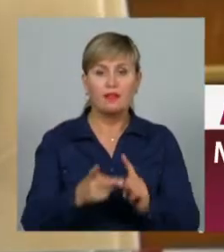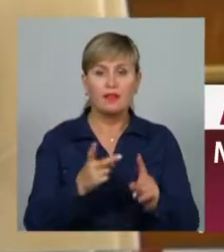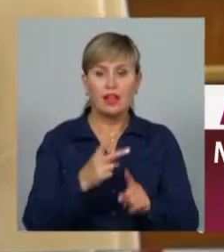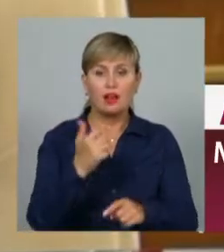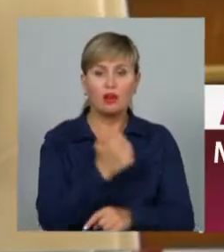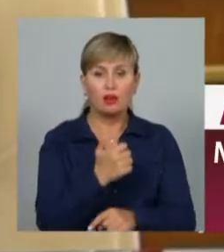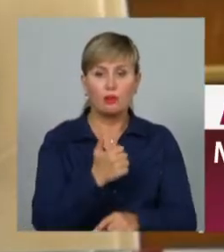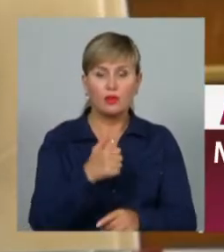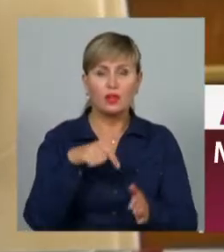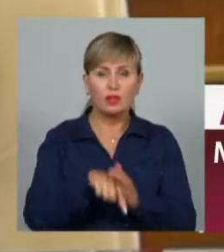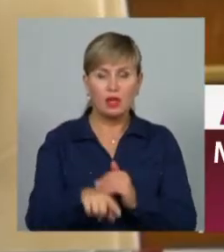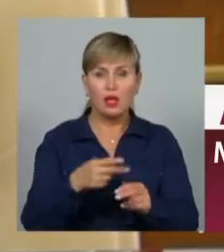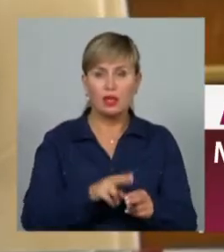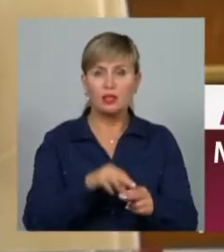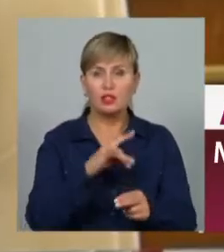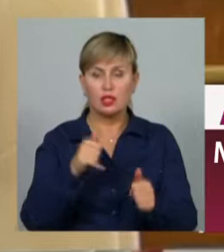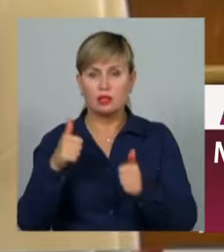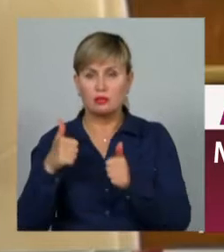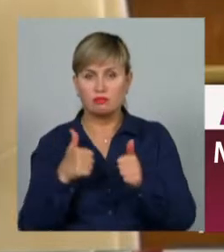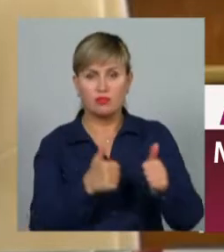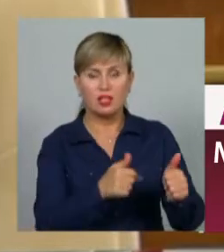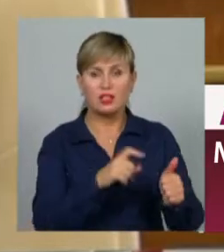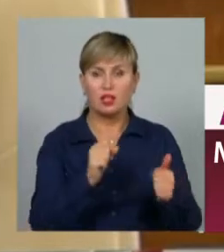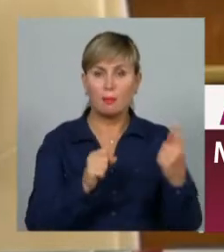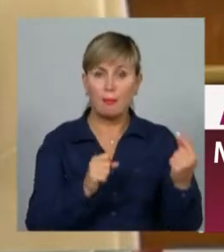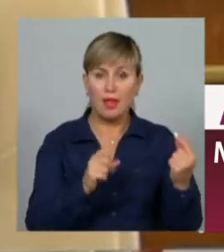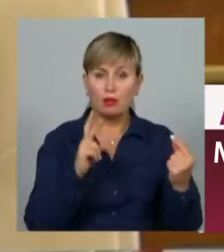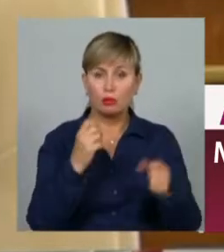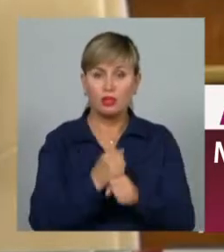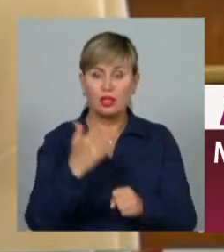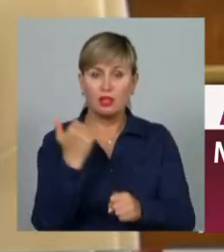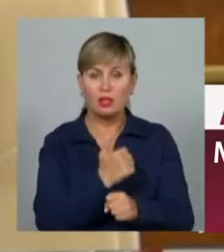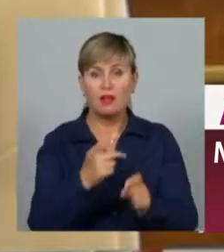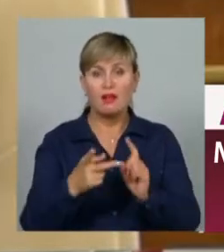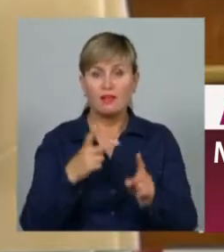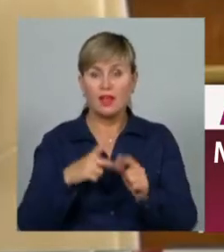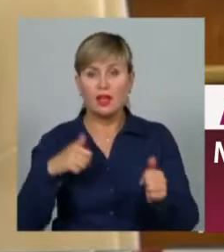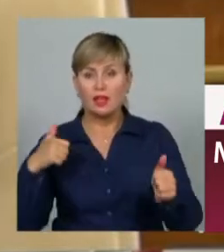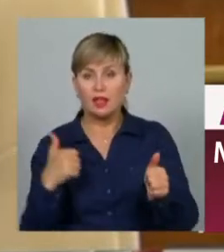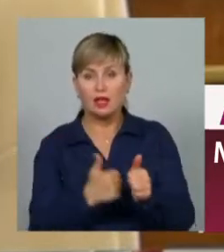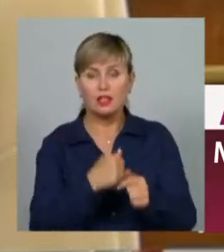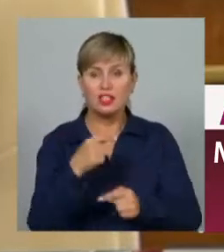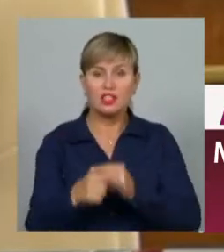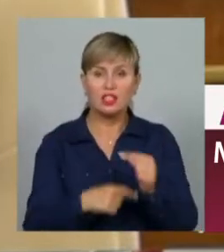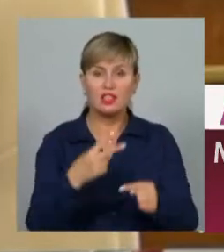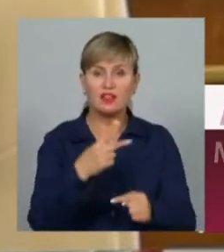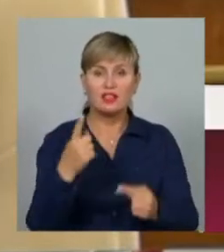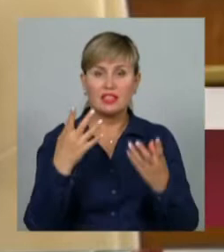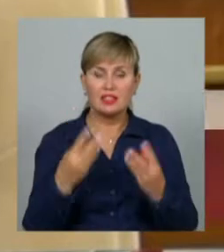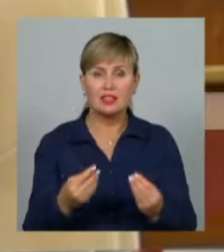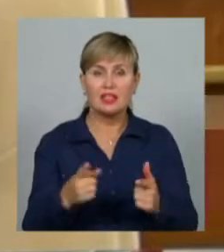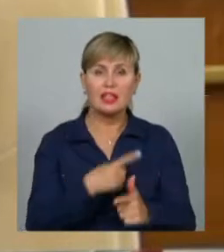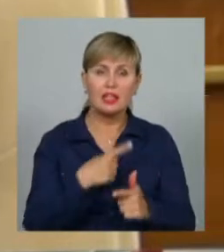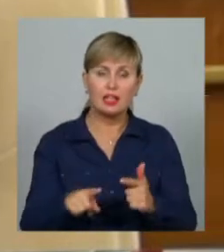он неизбежно идет за первым. То есть, когда граждане сделали первый компонент, второй компонент догоняет через 21 день там, или